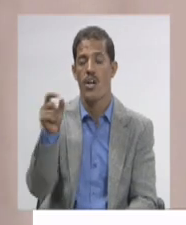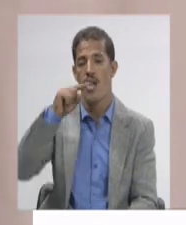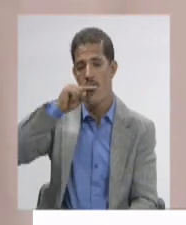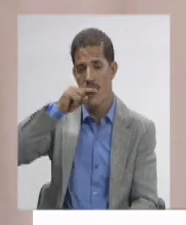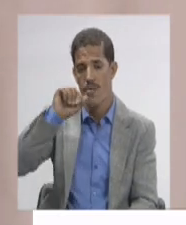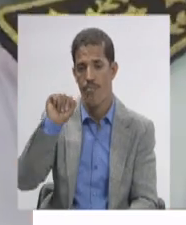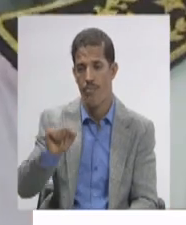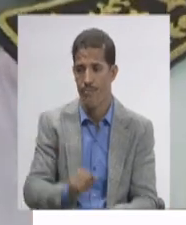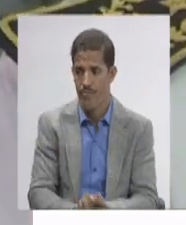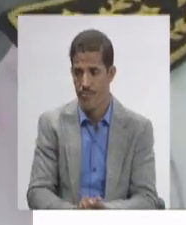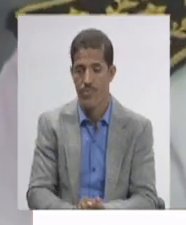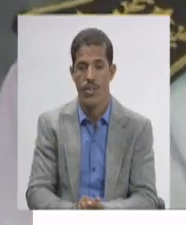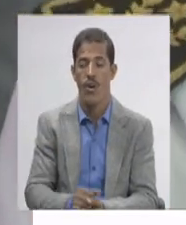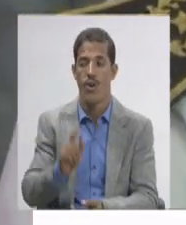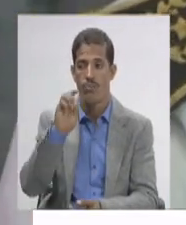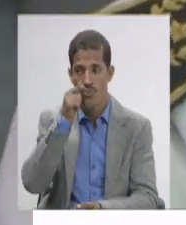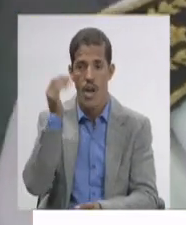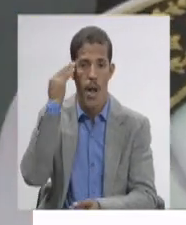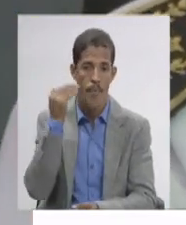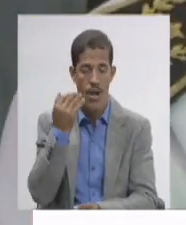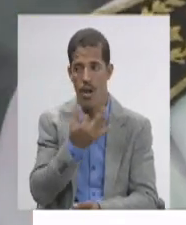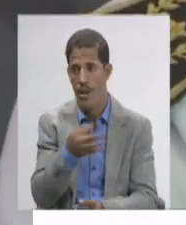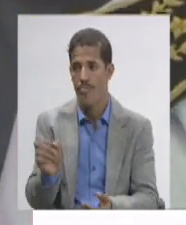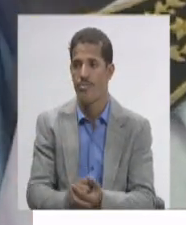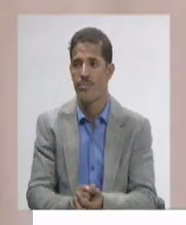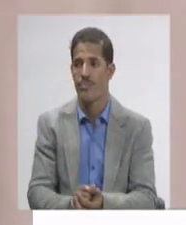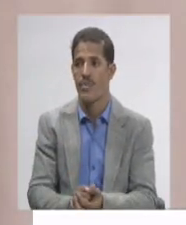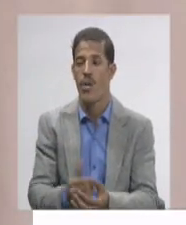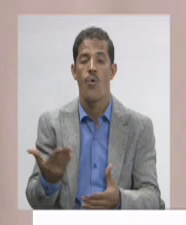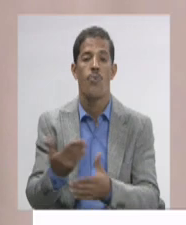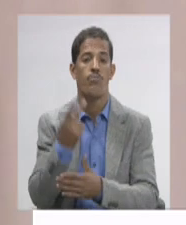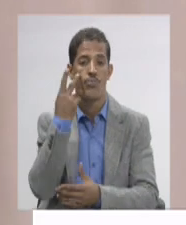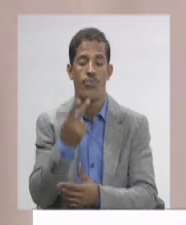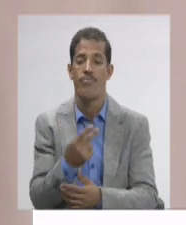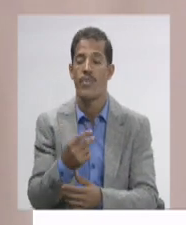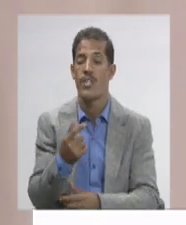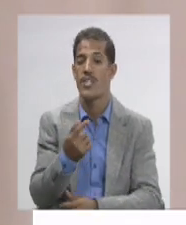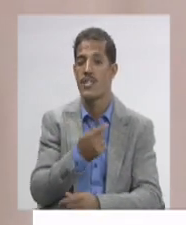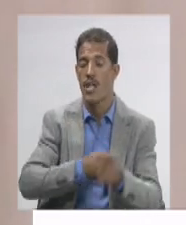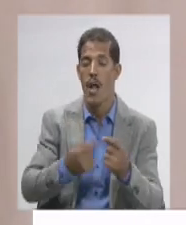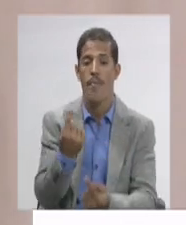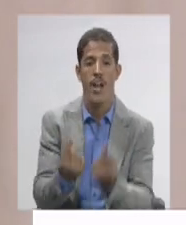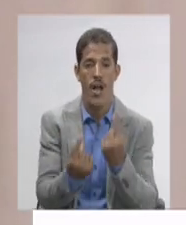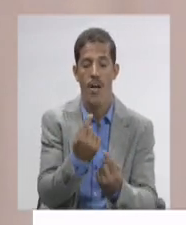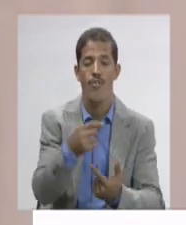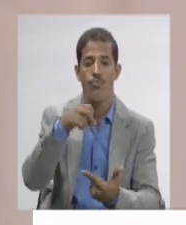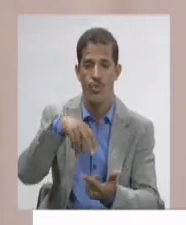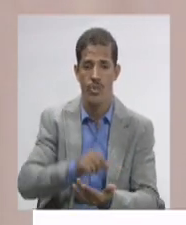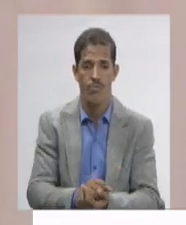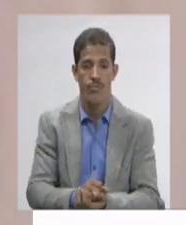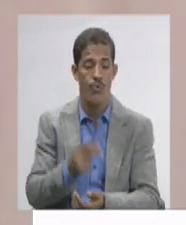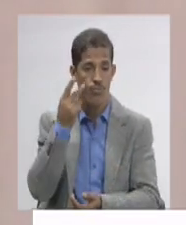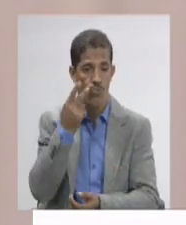الساده ايها السيدات لا يخفى عليكم ما تحى به الزراعه من اهميه في بلادنا حيث تحتل